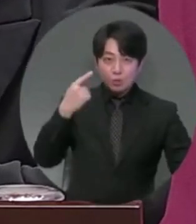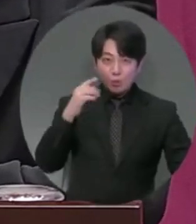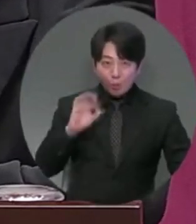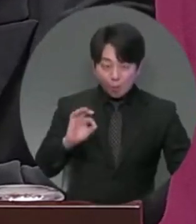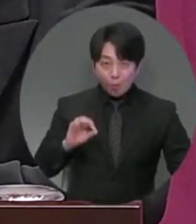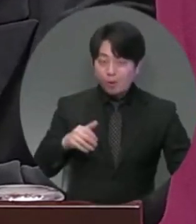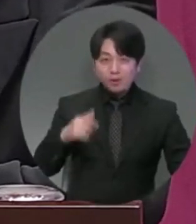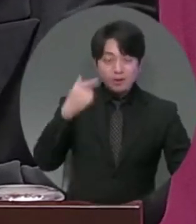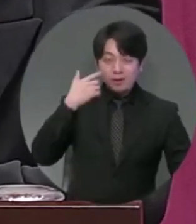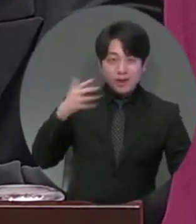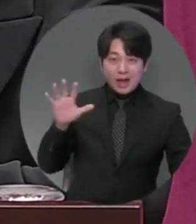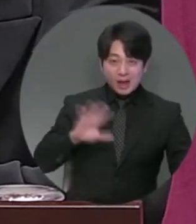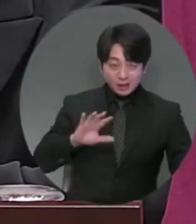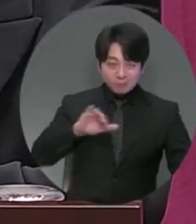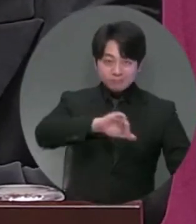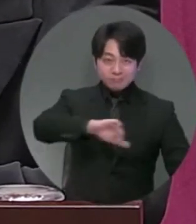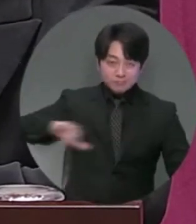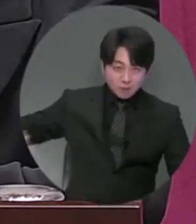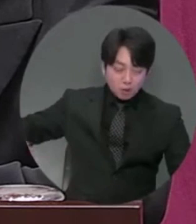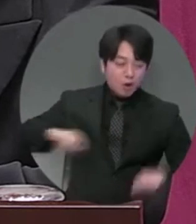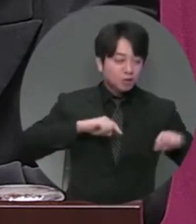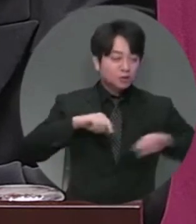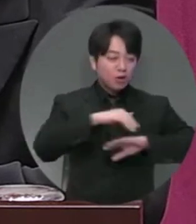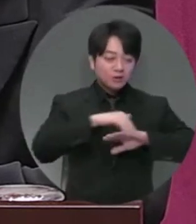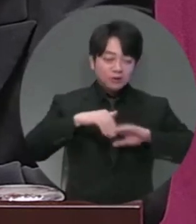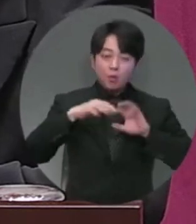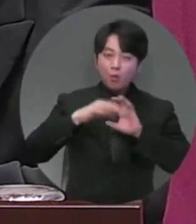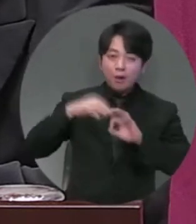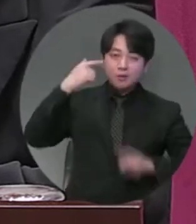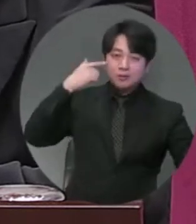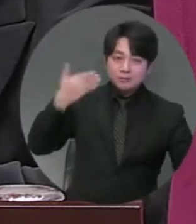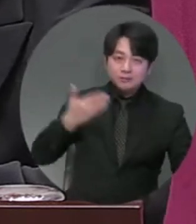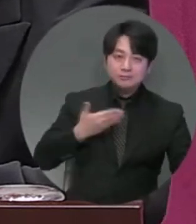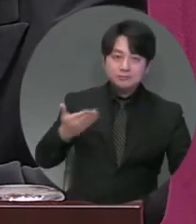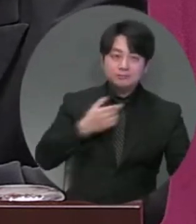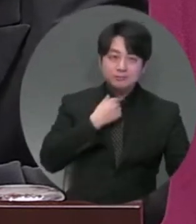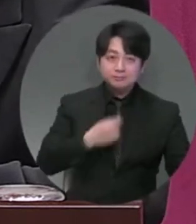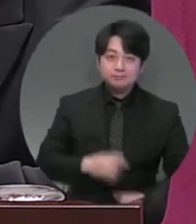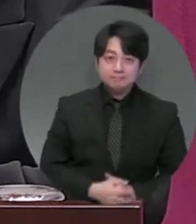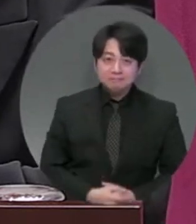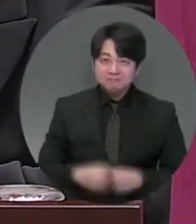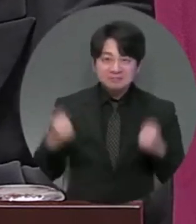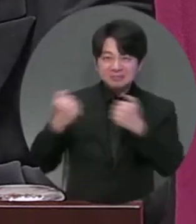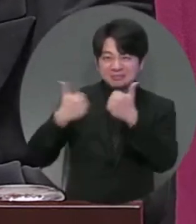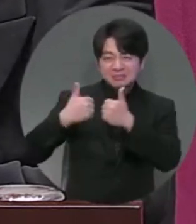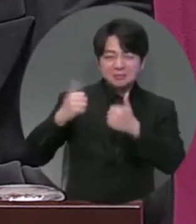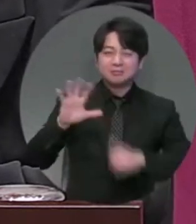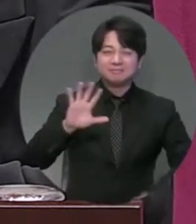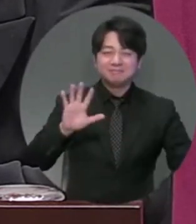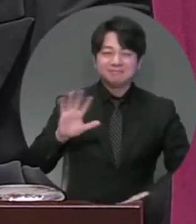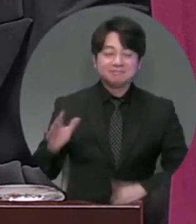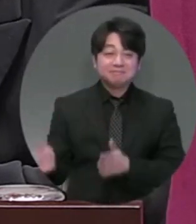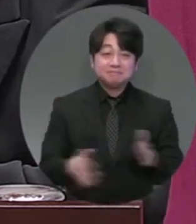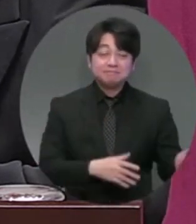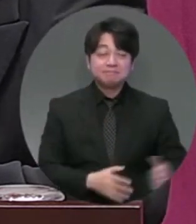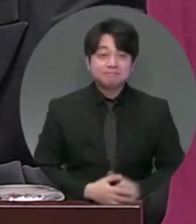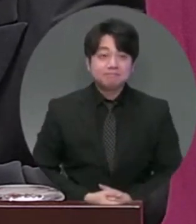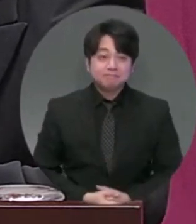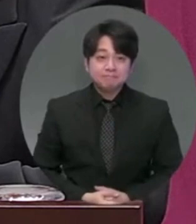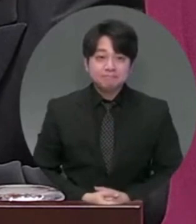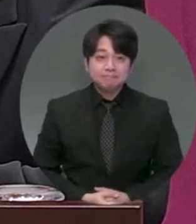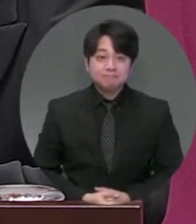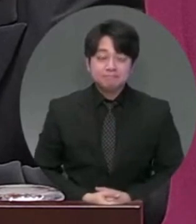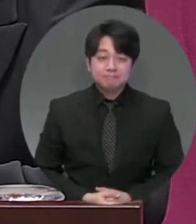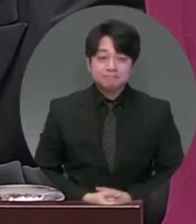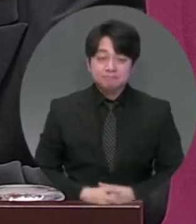정책 질문만 할 거니까 너무 전투력 발휘 안 하셔도 될 것 같습니다 저와 두 번째 질문 답인데요 첫